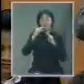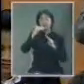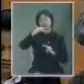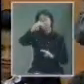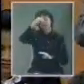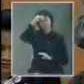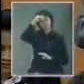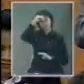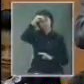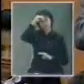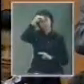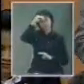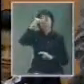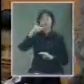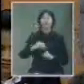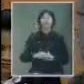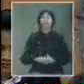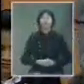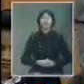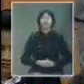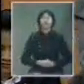ศึกษาธิการ